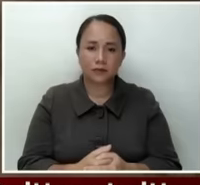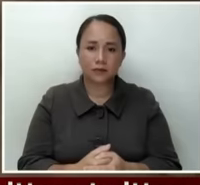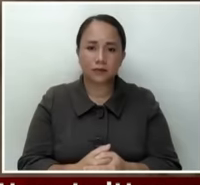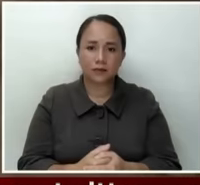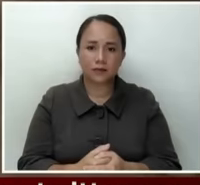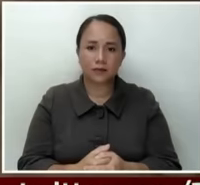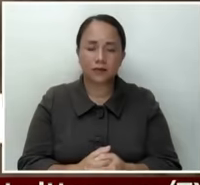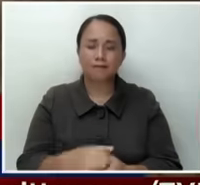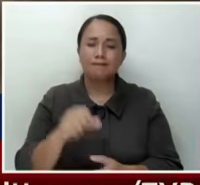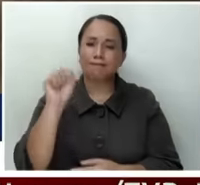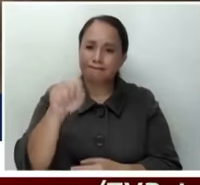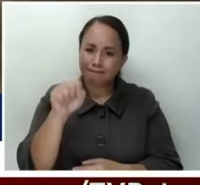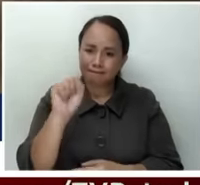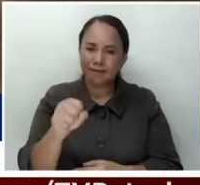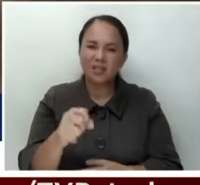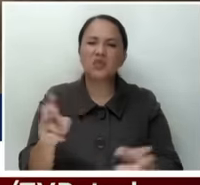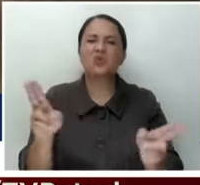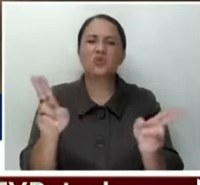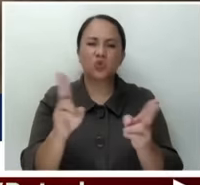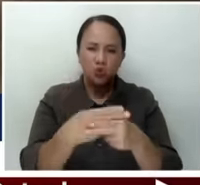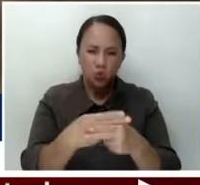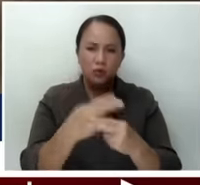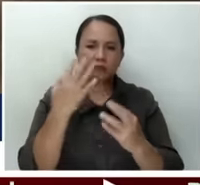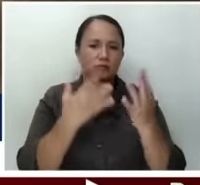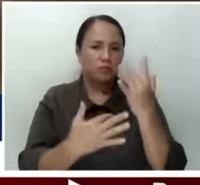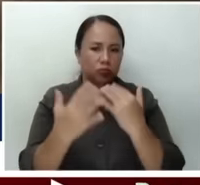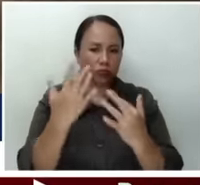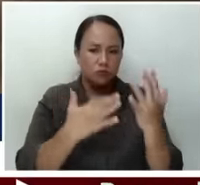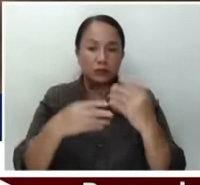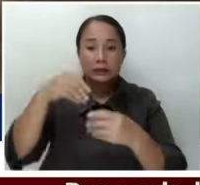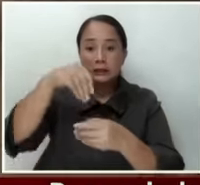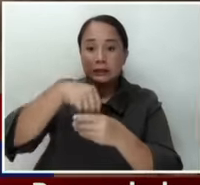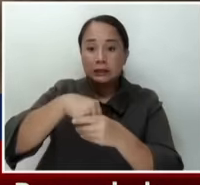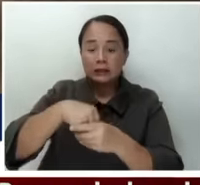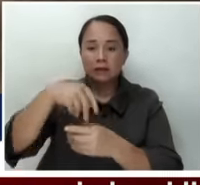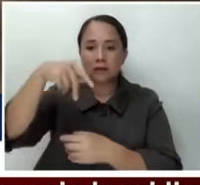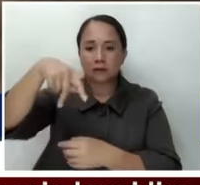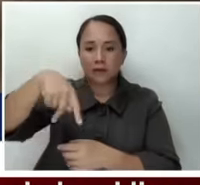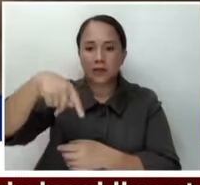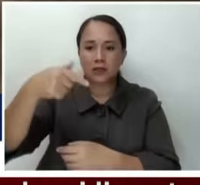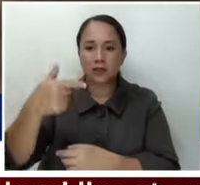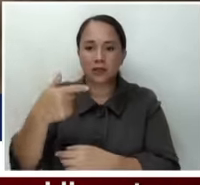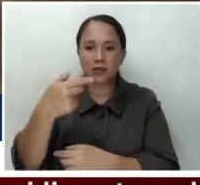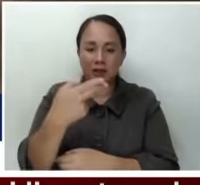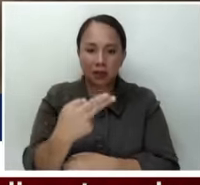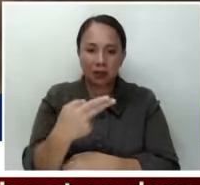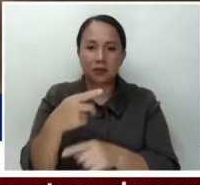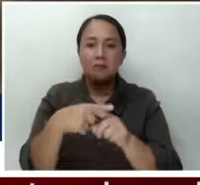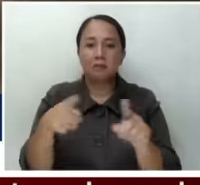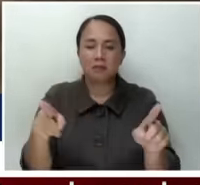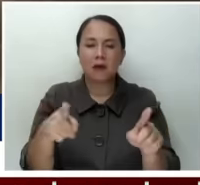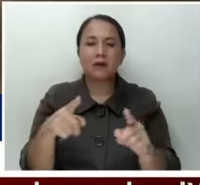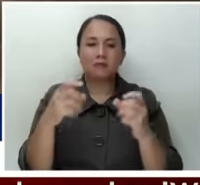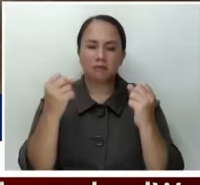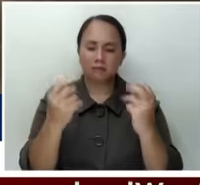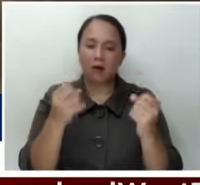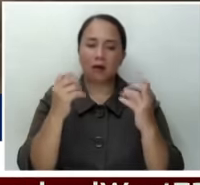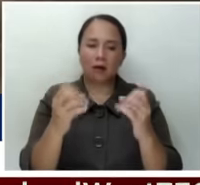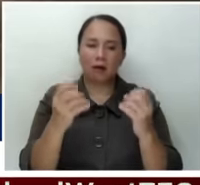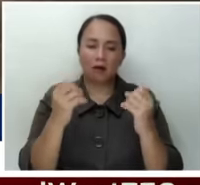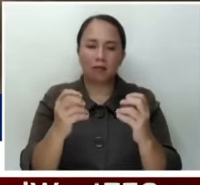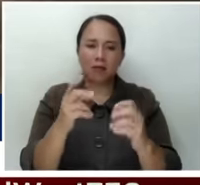O kabayan, sandali lamang yung sunog na sumiklab mula sa loob ng compound ng Philippine General Hospital, pero maraming pasyente